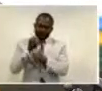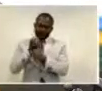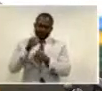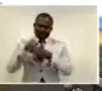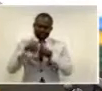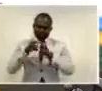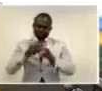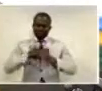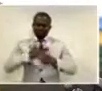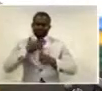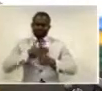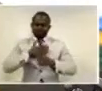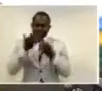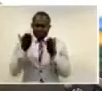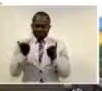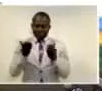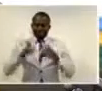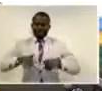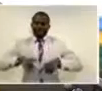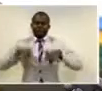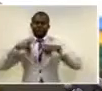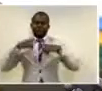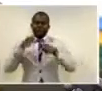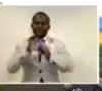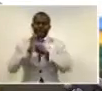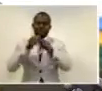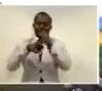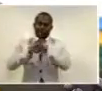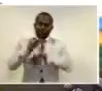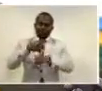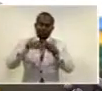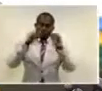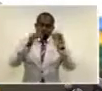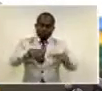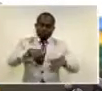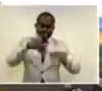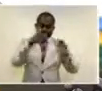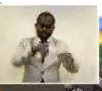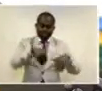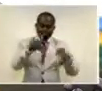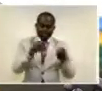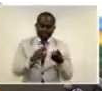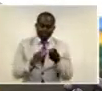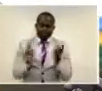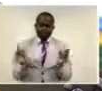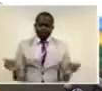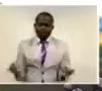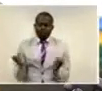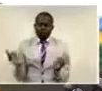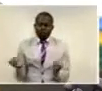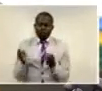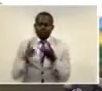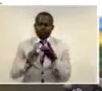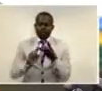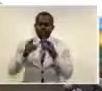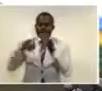bushimishije, babeshejweho cyane cyane n'ibikorwa by'ubuhinzi, ubworozi,